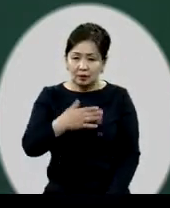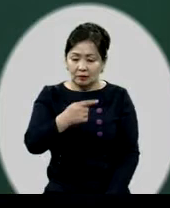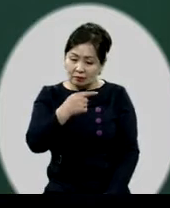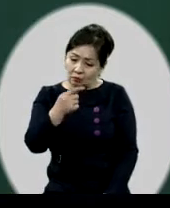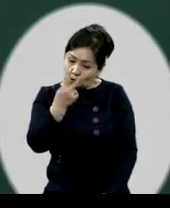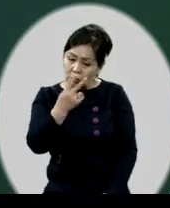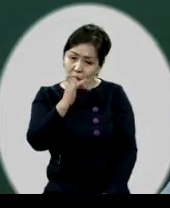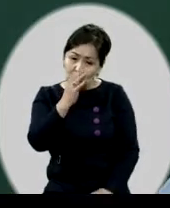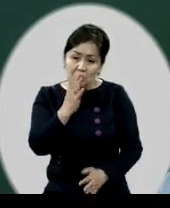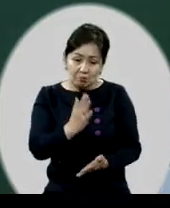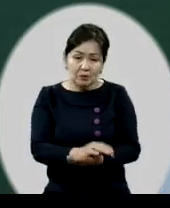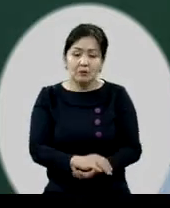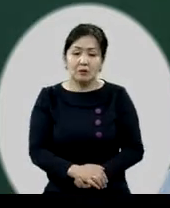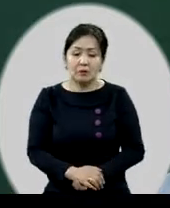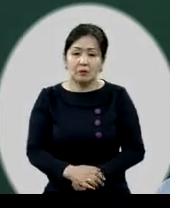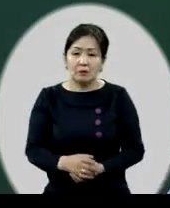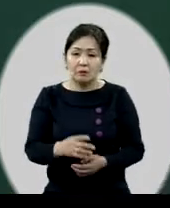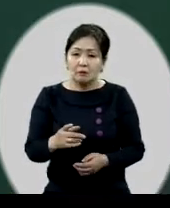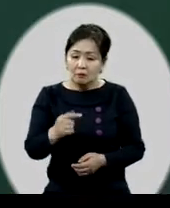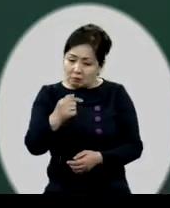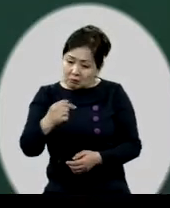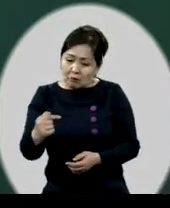Ямар хэмжээтэй ус хаслаа?